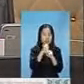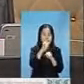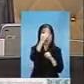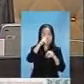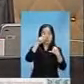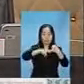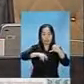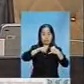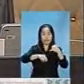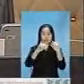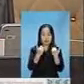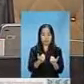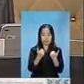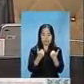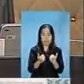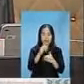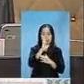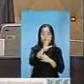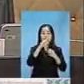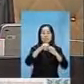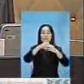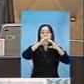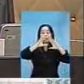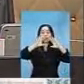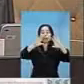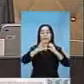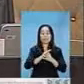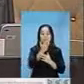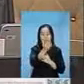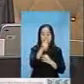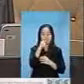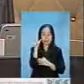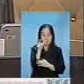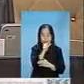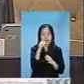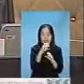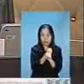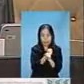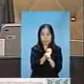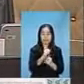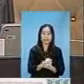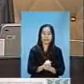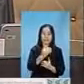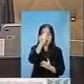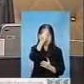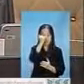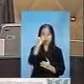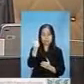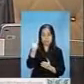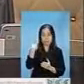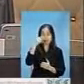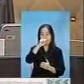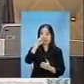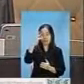ท้ายของพรรครัฐบาลนะครับท่านสรุปได้นะครับเพราะเดี๋ยวจะมีสวอีกเหลืออีกหนึ่งท่